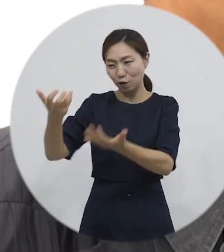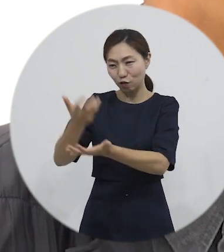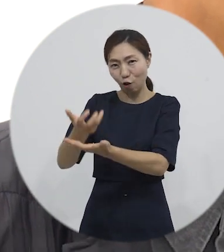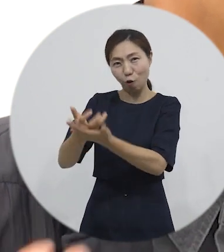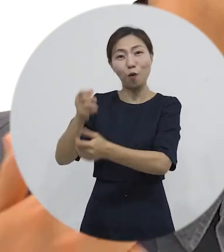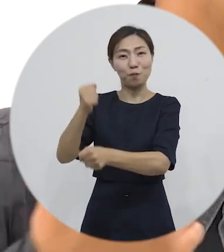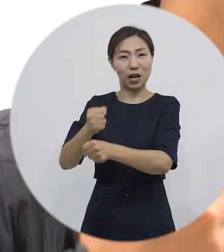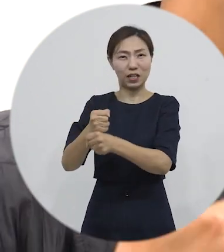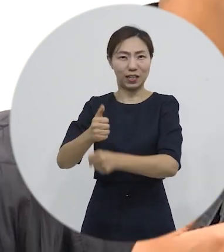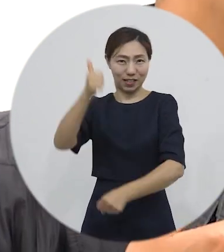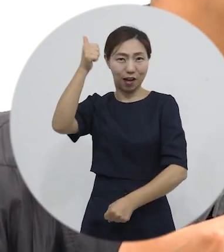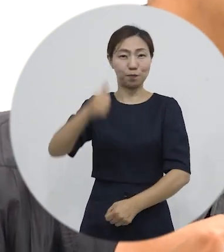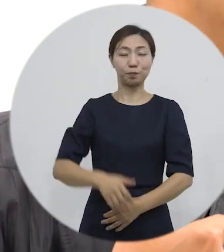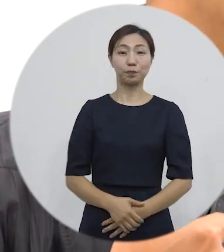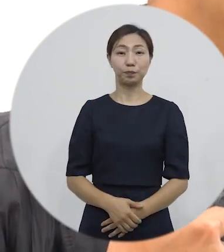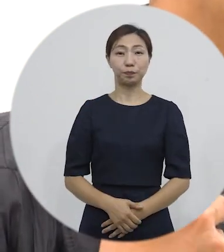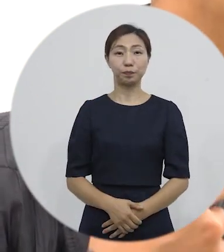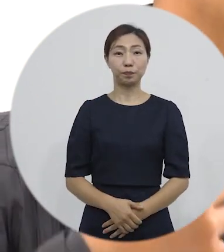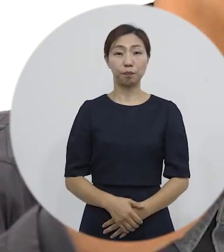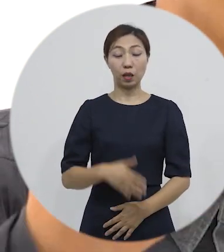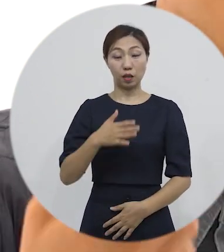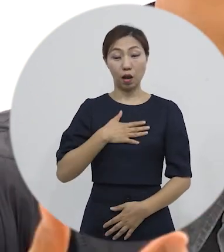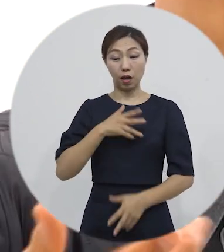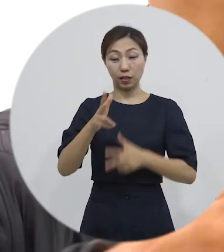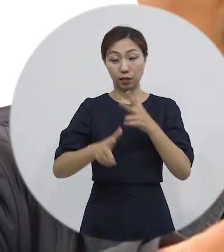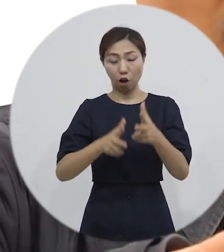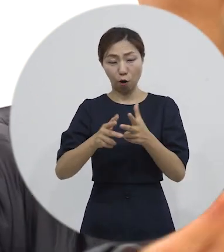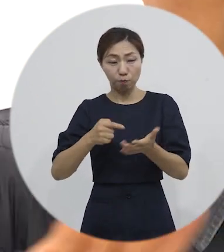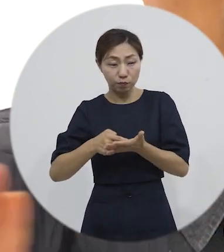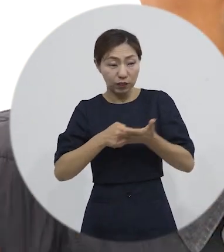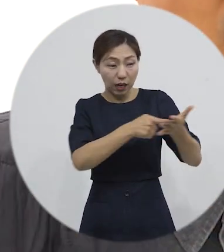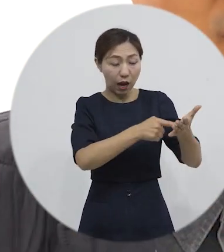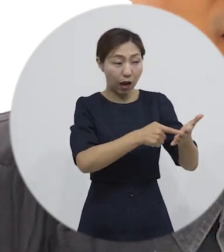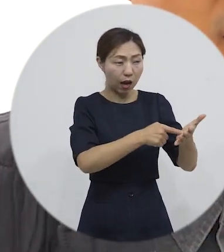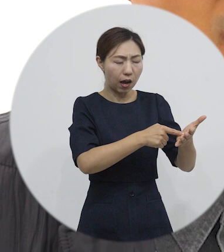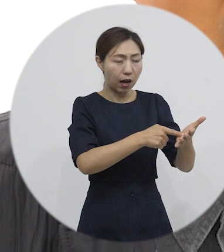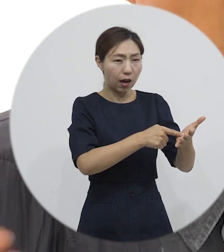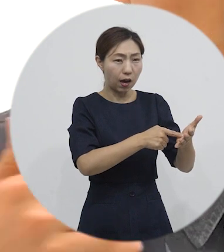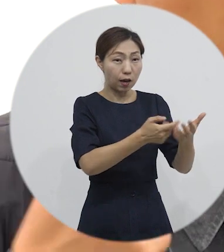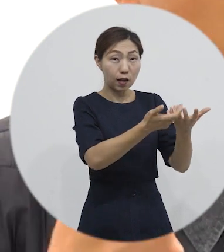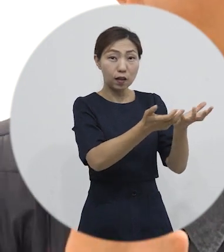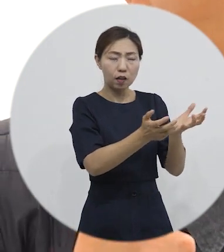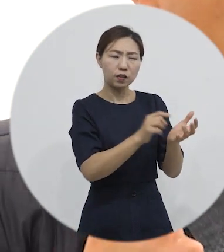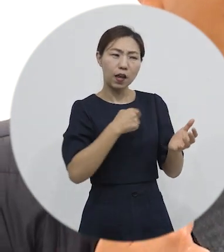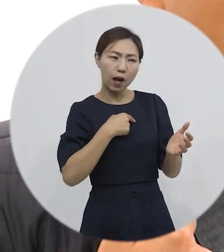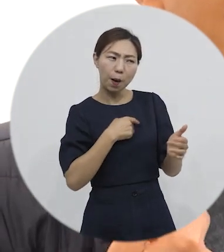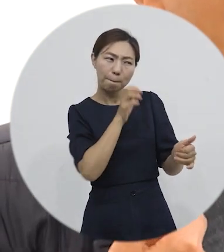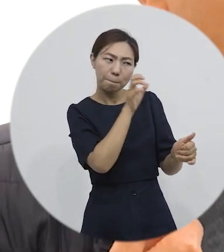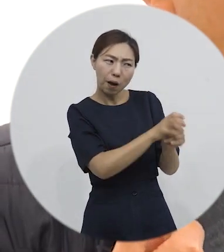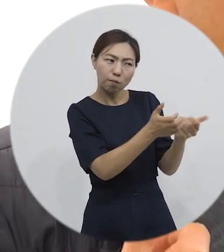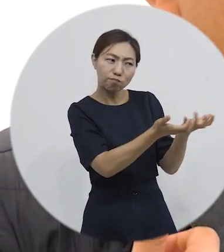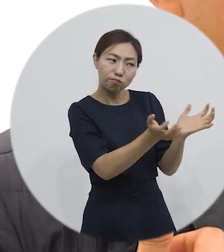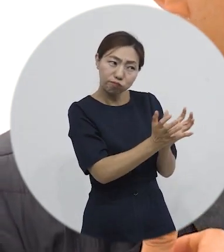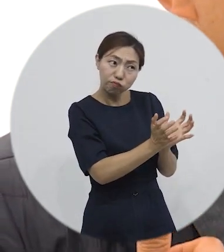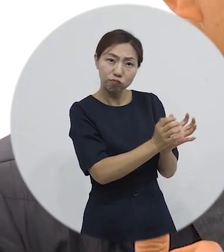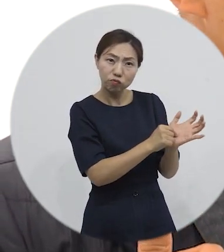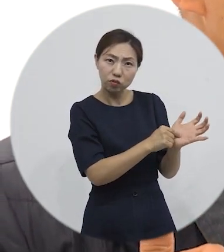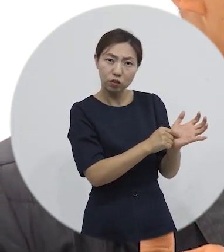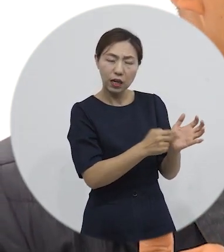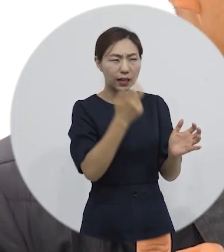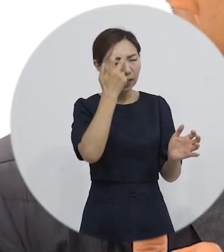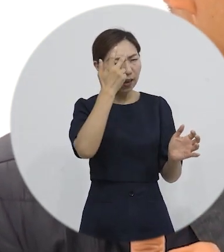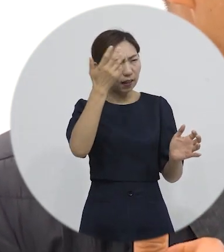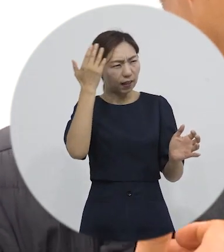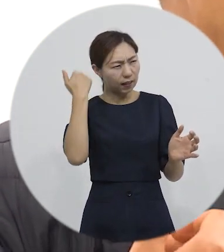나아가면은요, 내가 사업을 제안하고자 하는 그 사업부서의 기존 사업 중에서 내가 내는 사업과 유사한 사업이